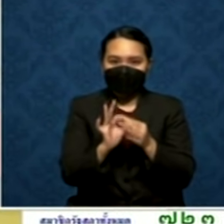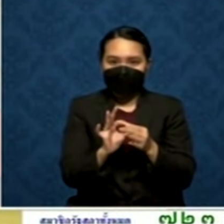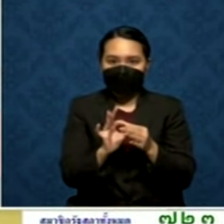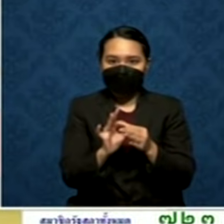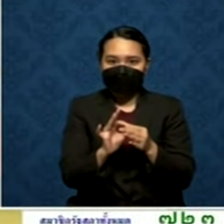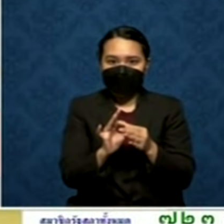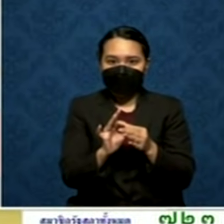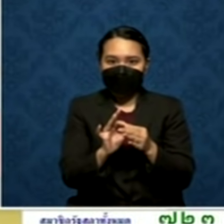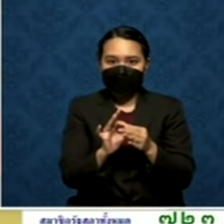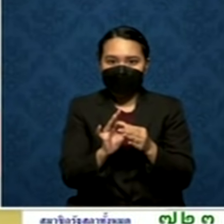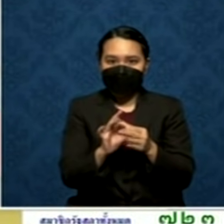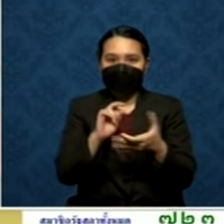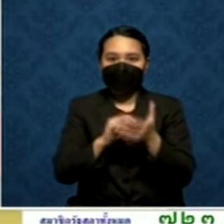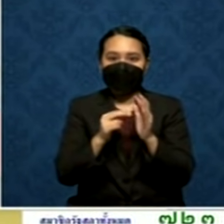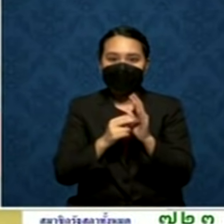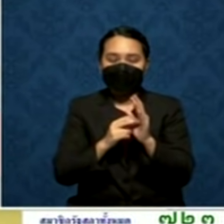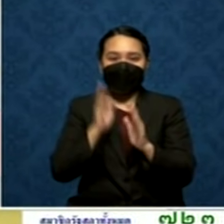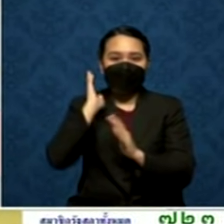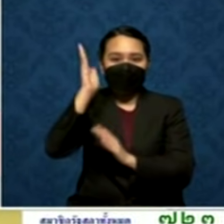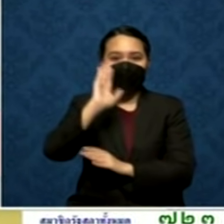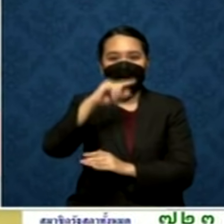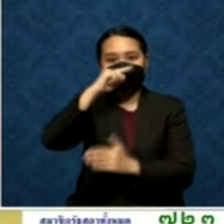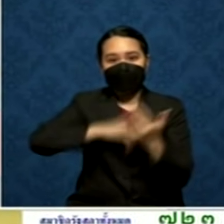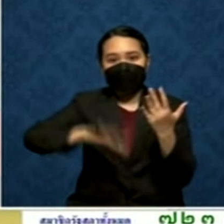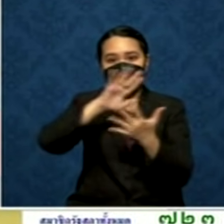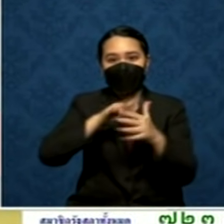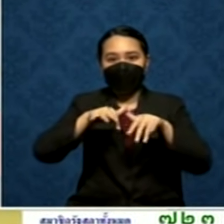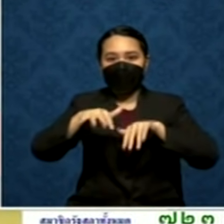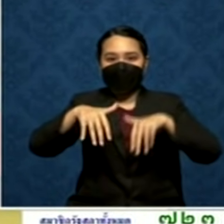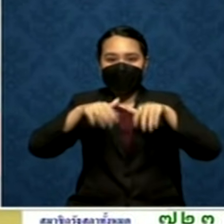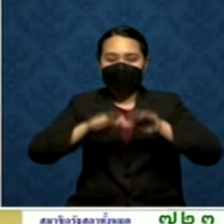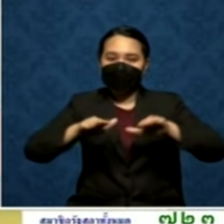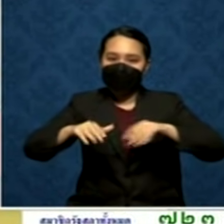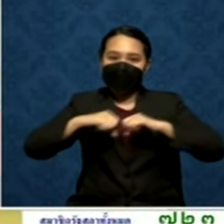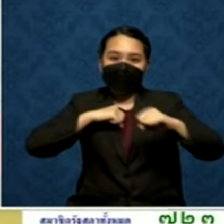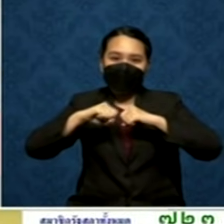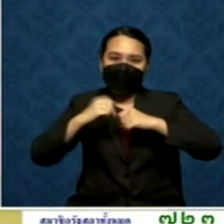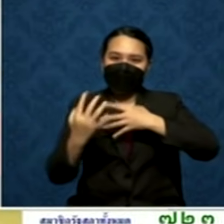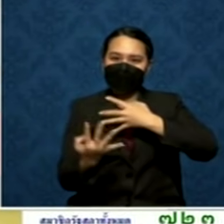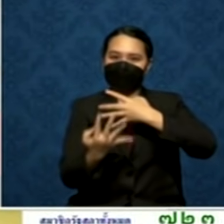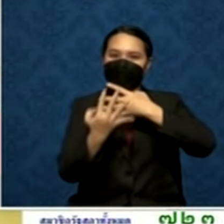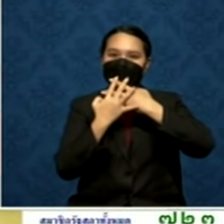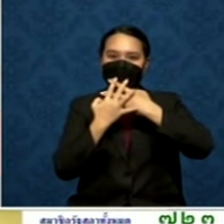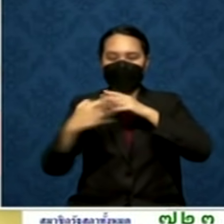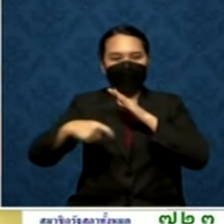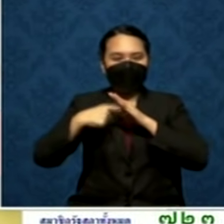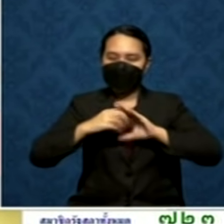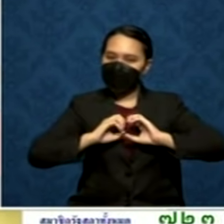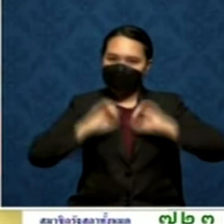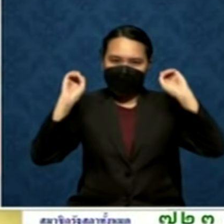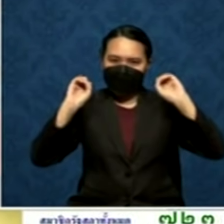ที่จะต้องเอาอนาคตของชาติไปขังไว้ในคุกอย่างไม่มีคือไม่มีแปล